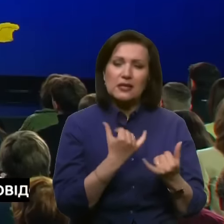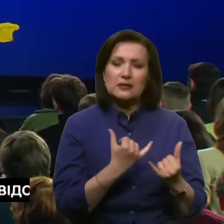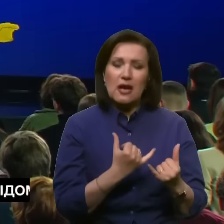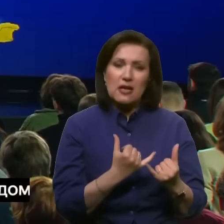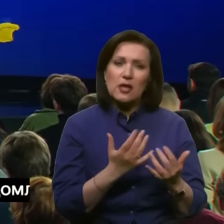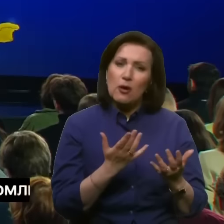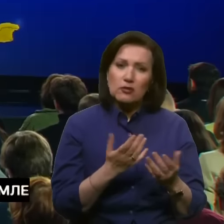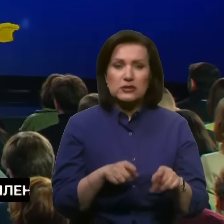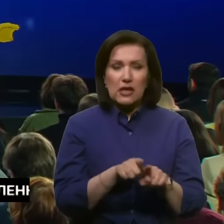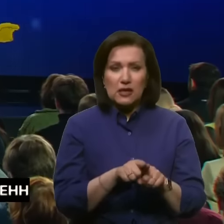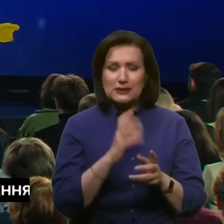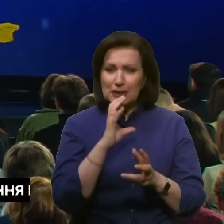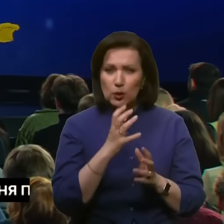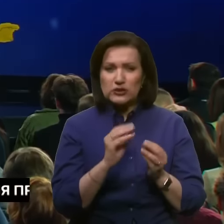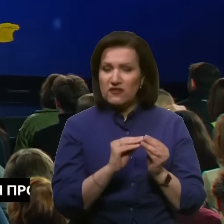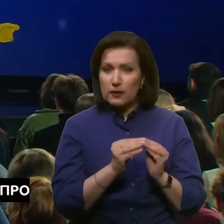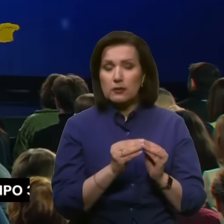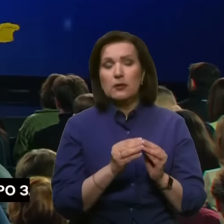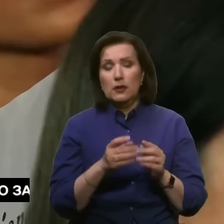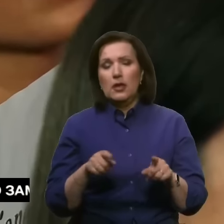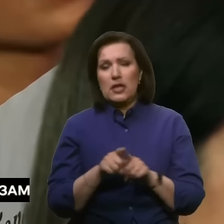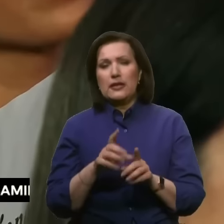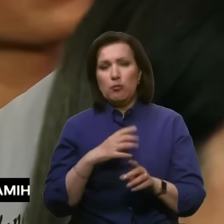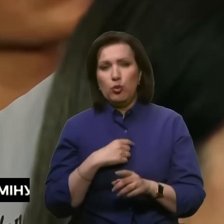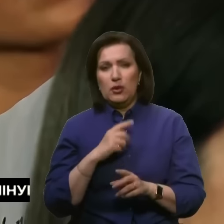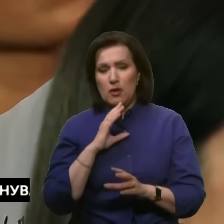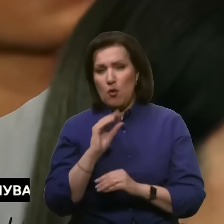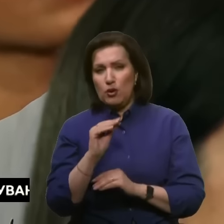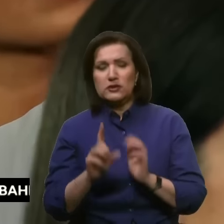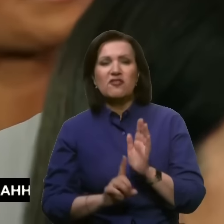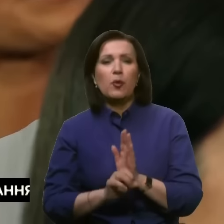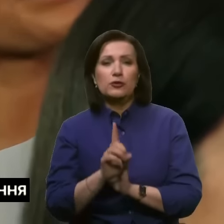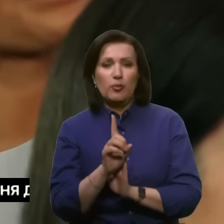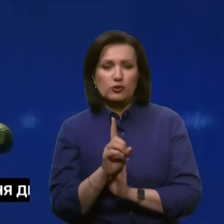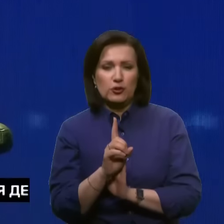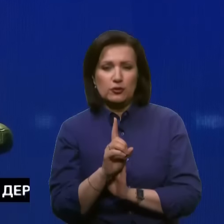зараз ось такий серйозний виклик. Ну, саме такі були голоси